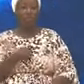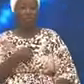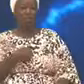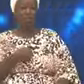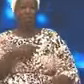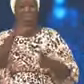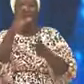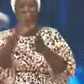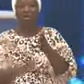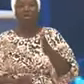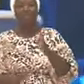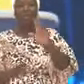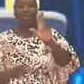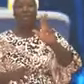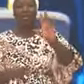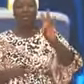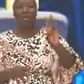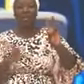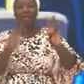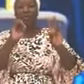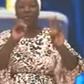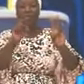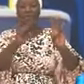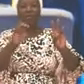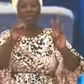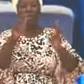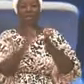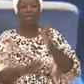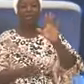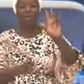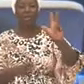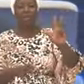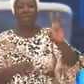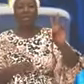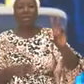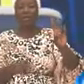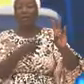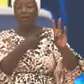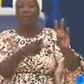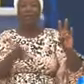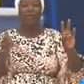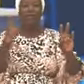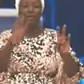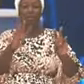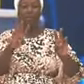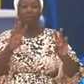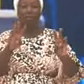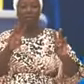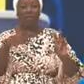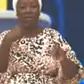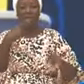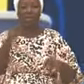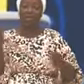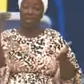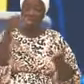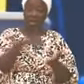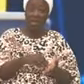chapuis 37 ezéchiel 37 verser 4 ezequel